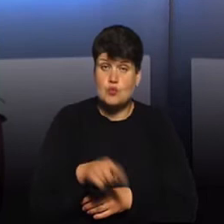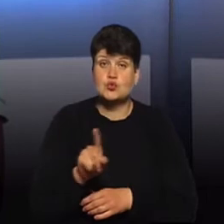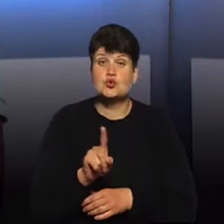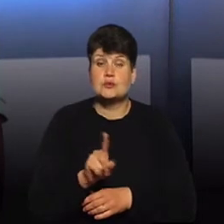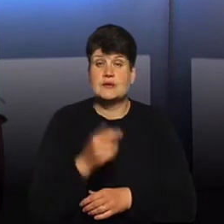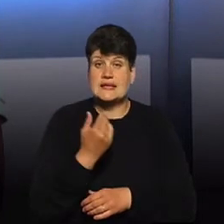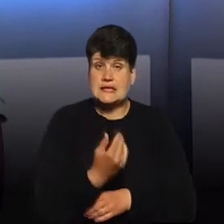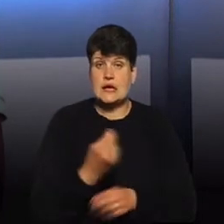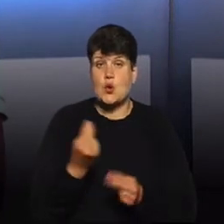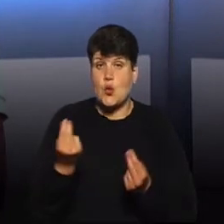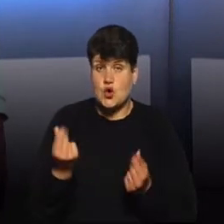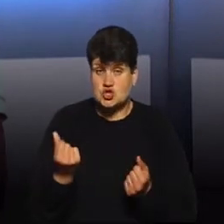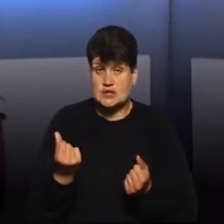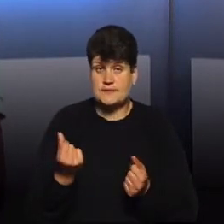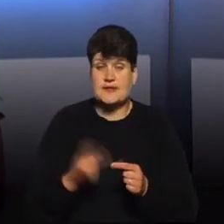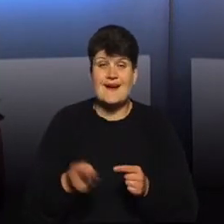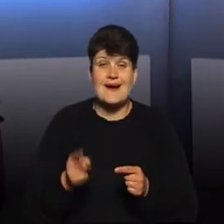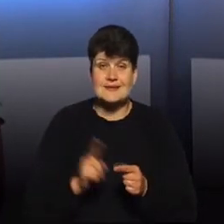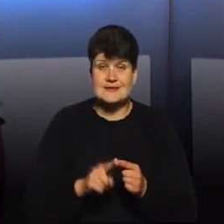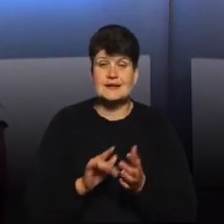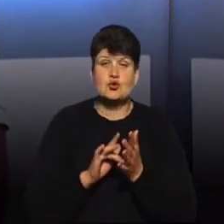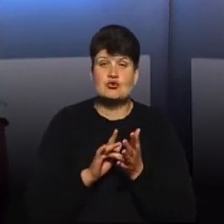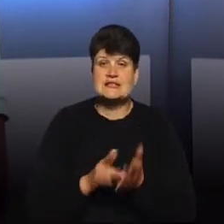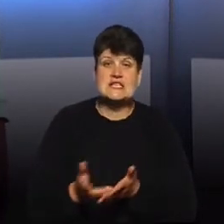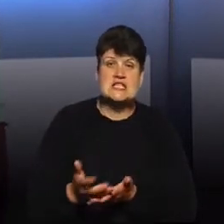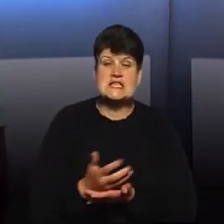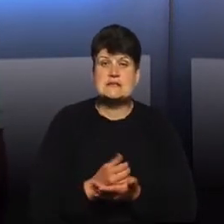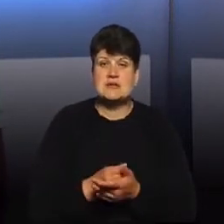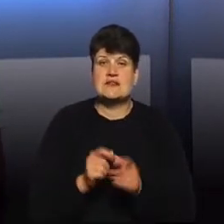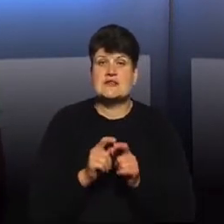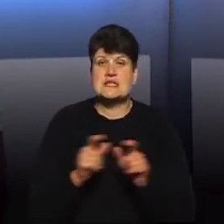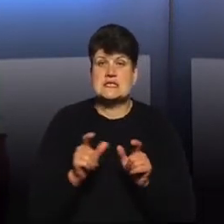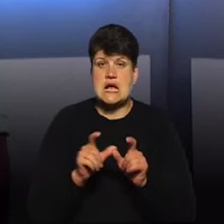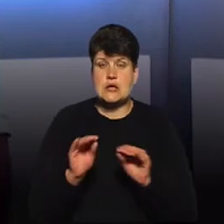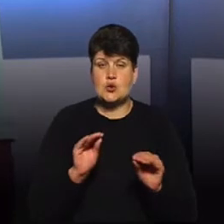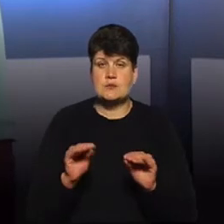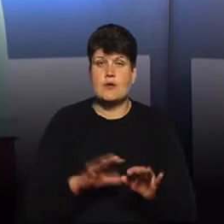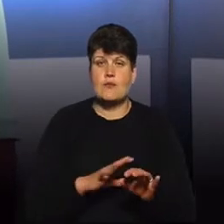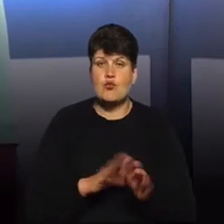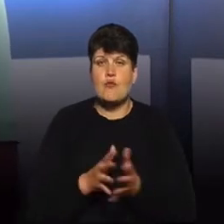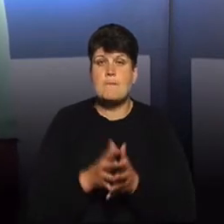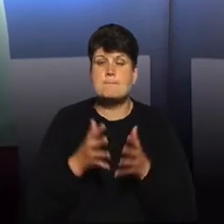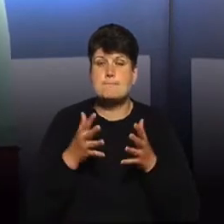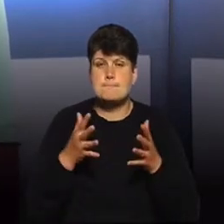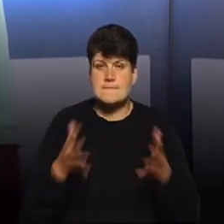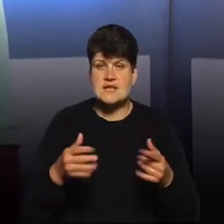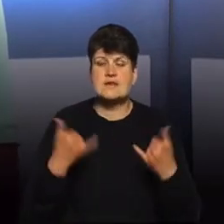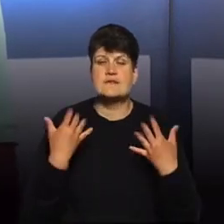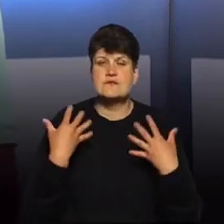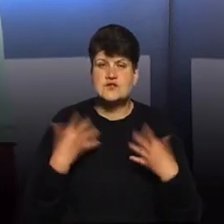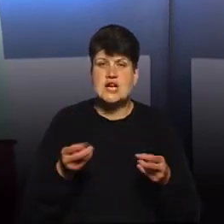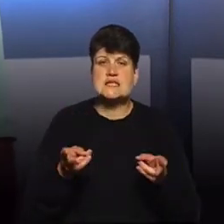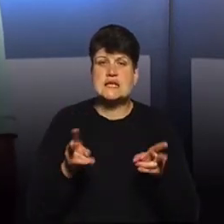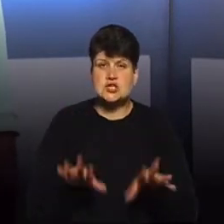це безпосередньо туристичний збір від закладів розміщення, був якомога більший, і він вже залишається в органі